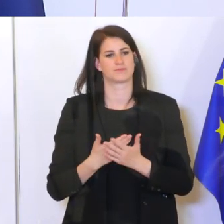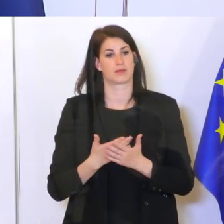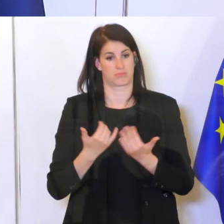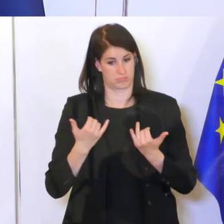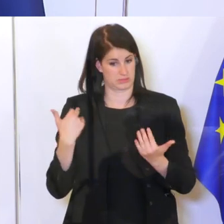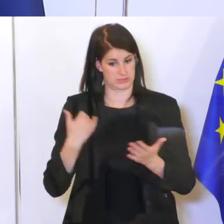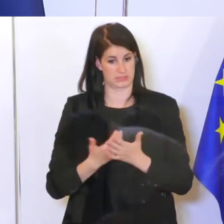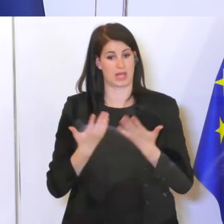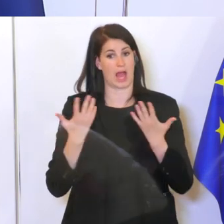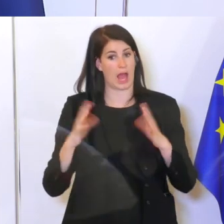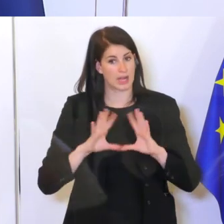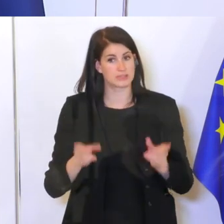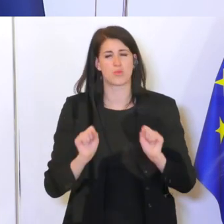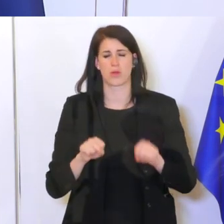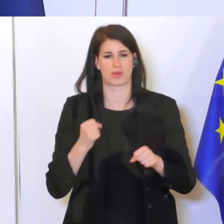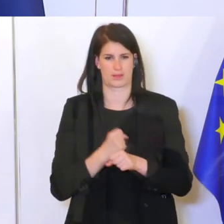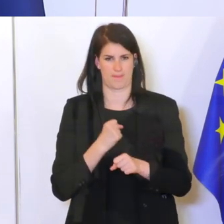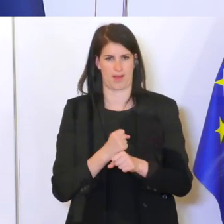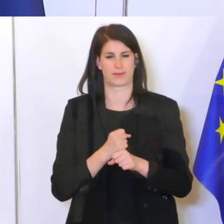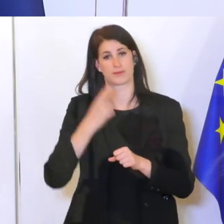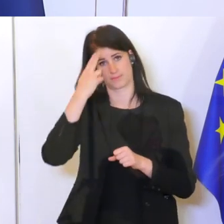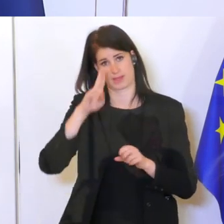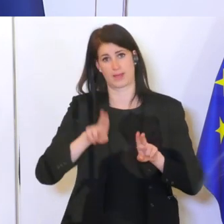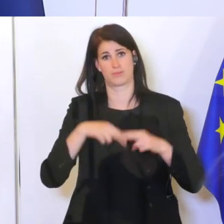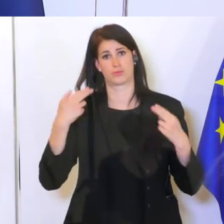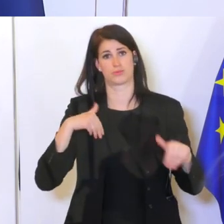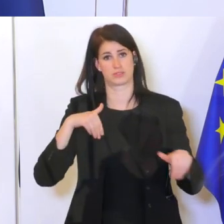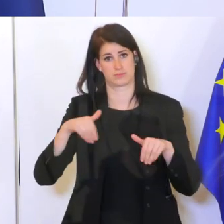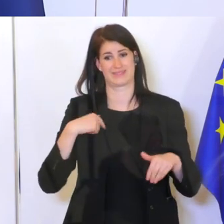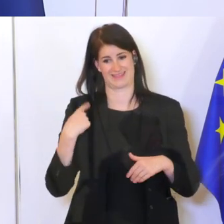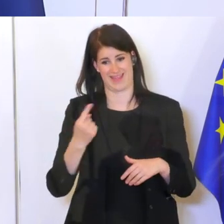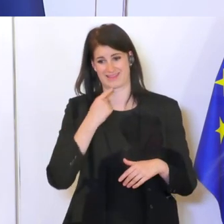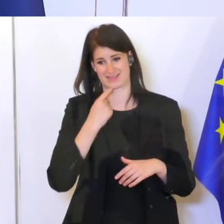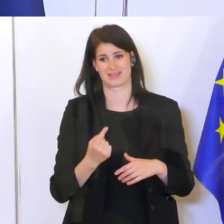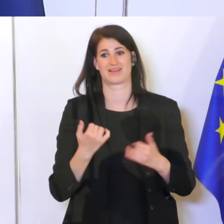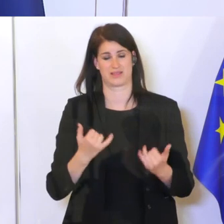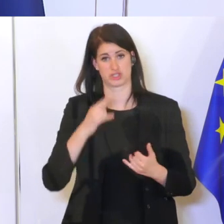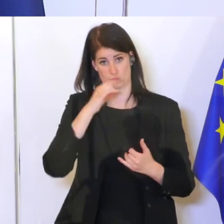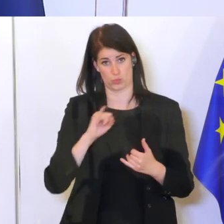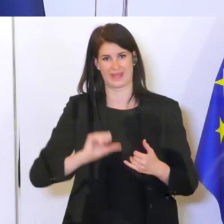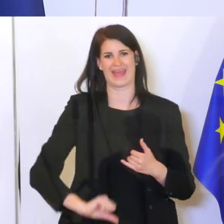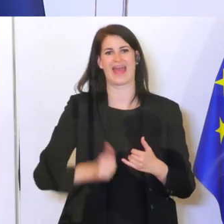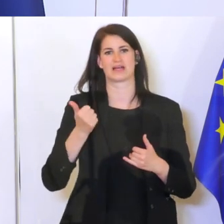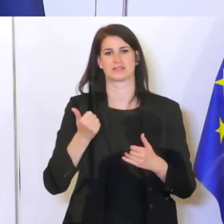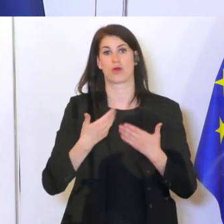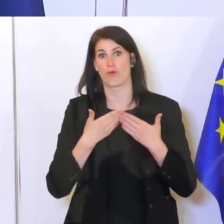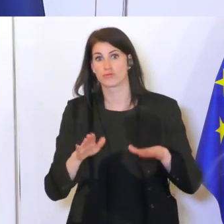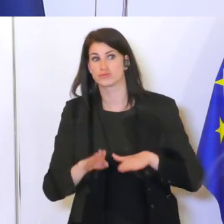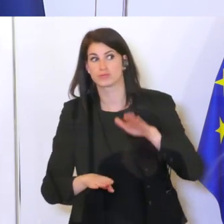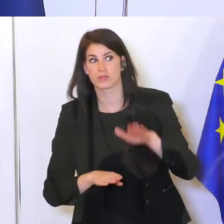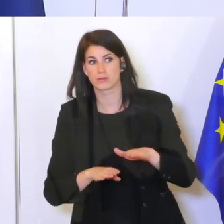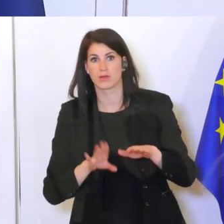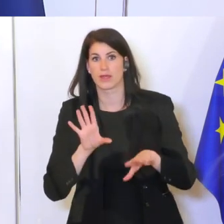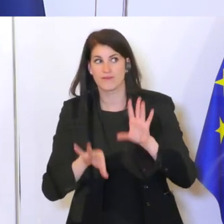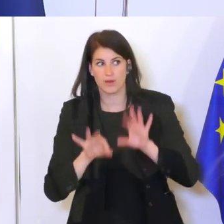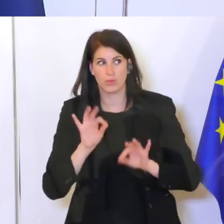Und der Herr Bundesminister hat ja auch angekündigt, im Juni jetzt den ersten Öffnungsschritt zu evaluieren und dann für den